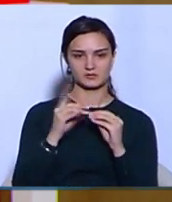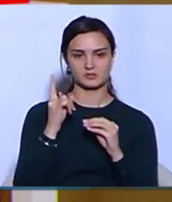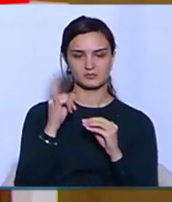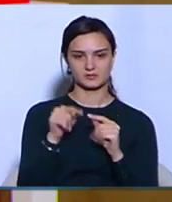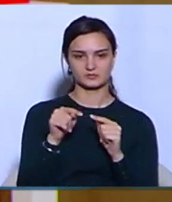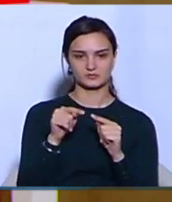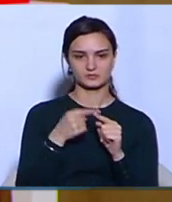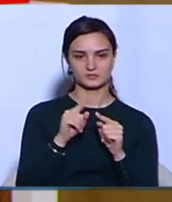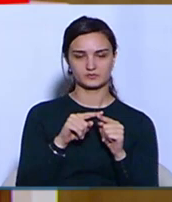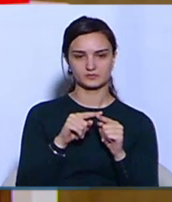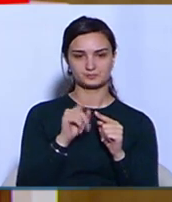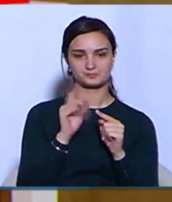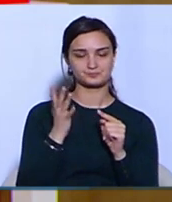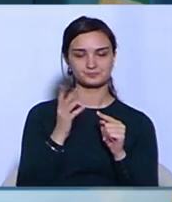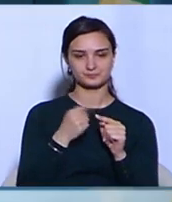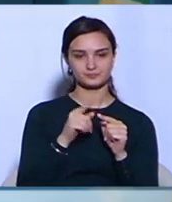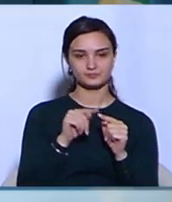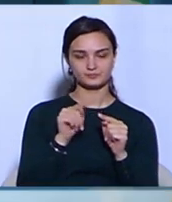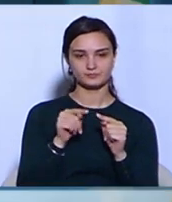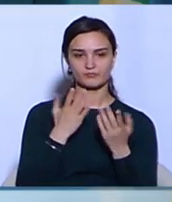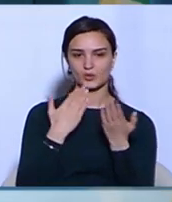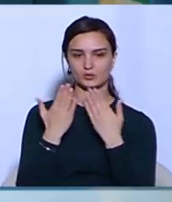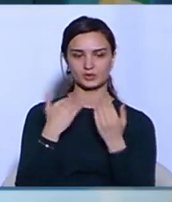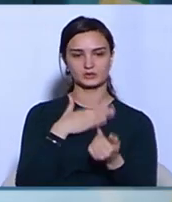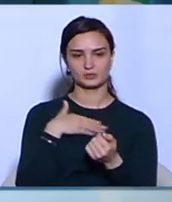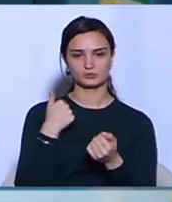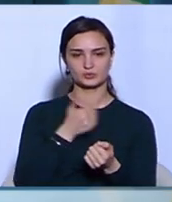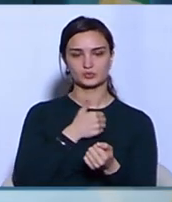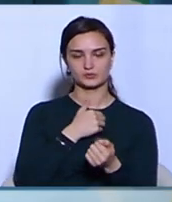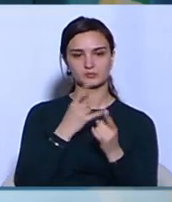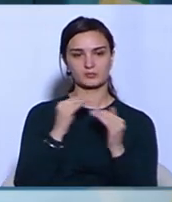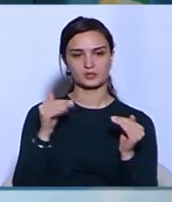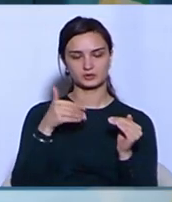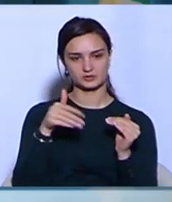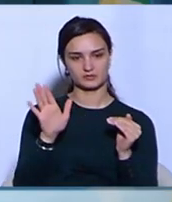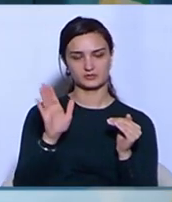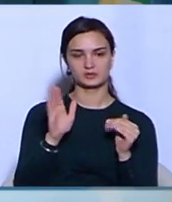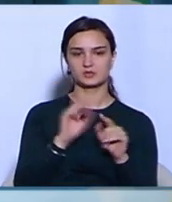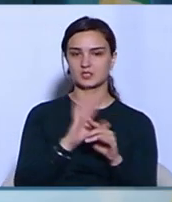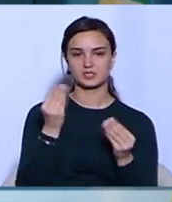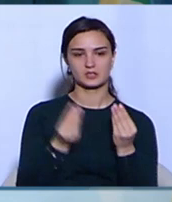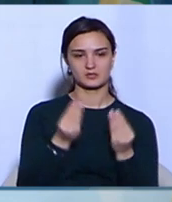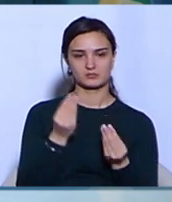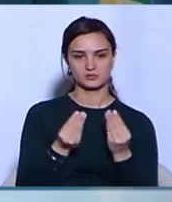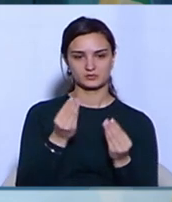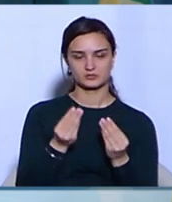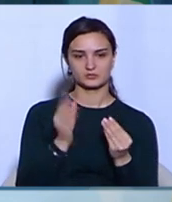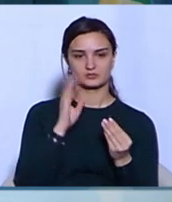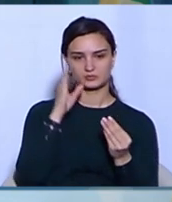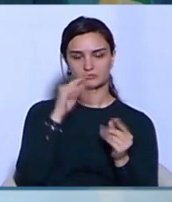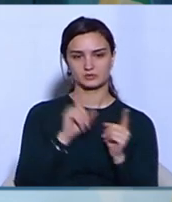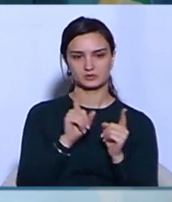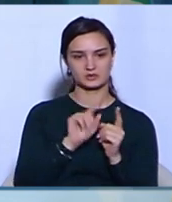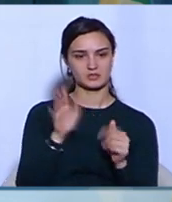ბავშვი, რომელიც ზღუდავს კონტაქტებს, არ აქვს სურვილი ბახში წავიდეს, არც ათამაშოთ, მშობელსაც კი